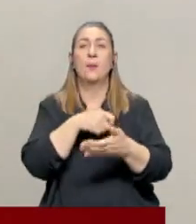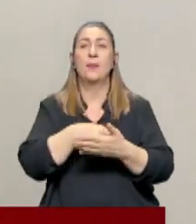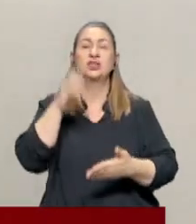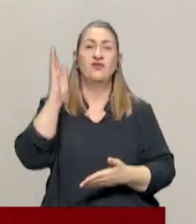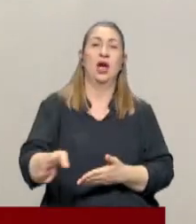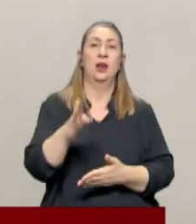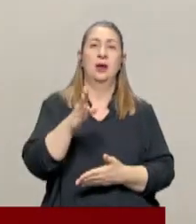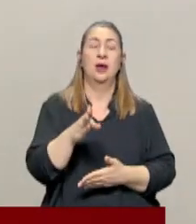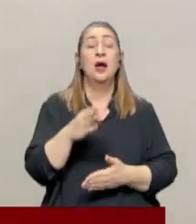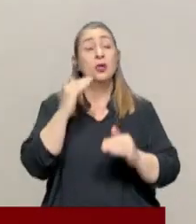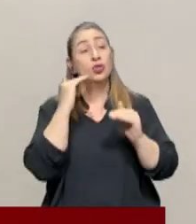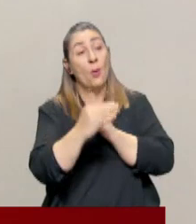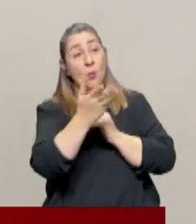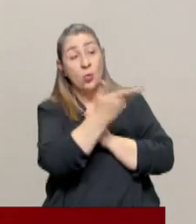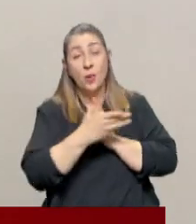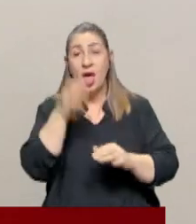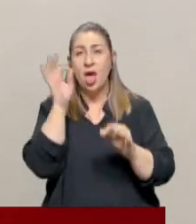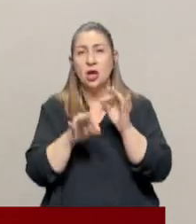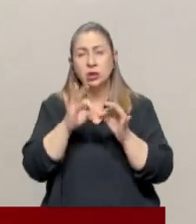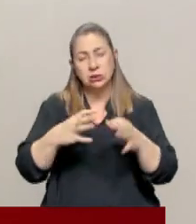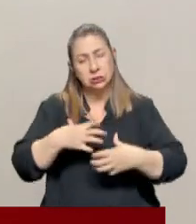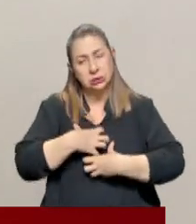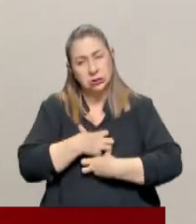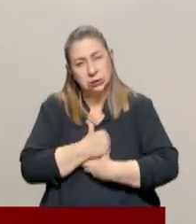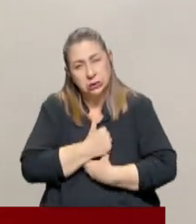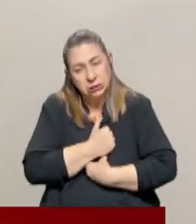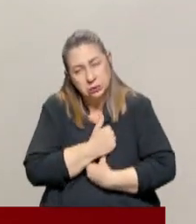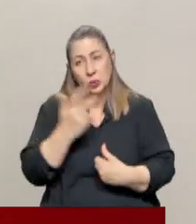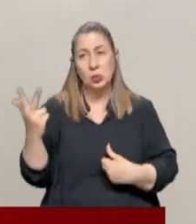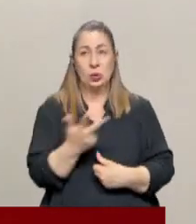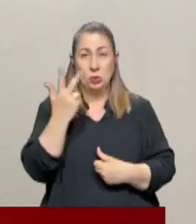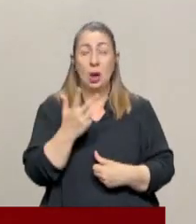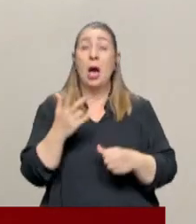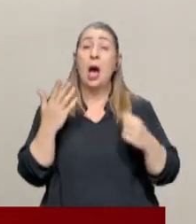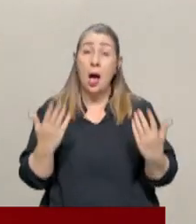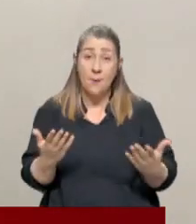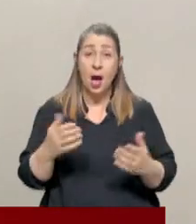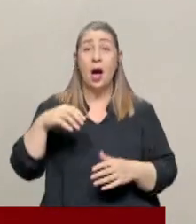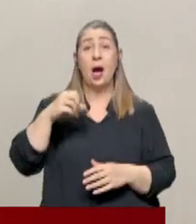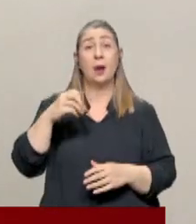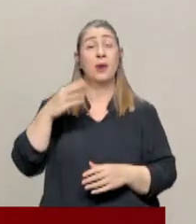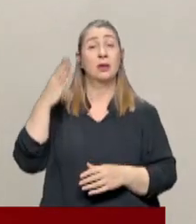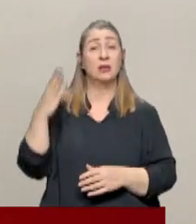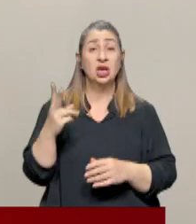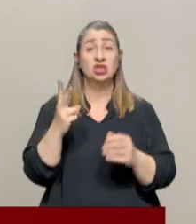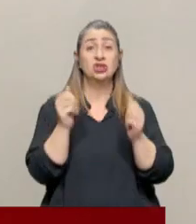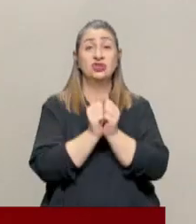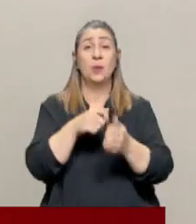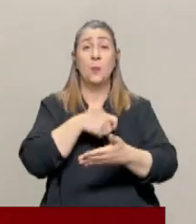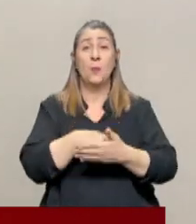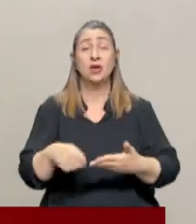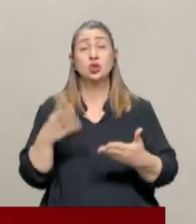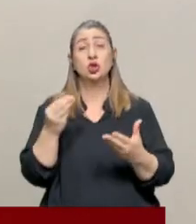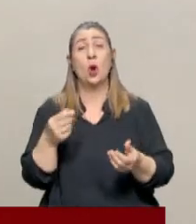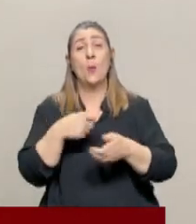maaşlı. Vatandaşımız ekonomik krizin altında eziliyor. Ancak AK Parti çift maaş,